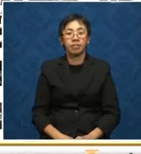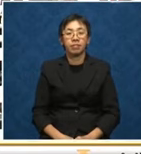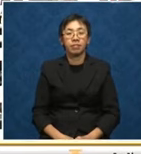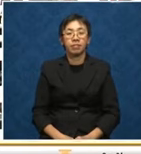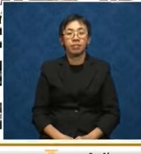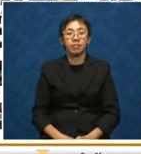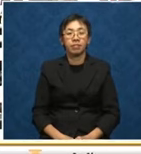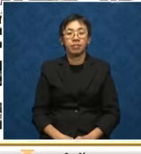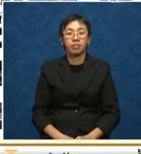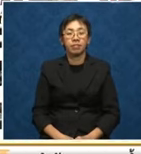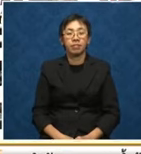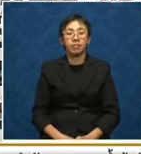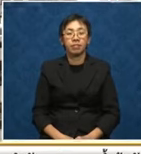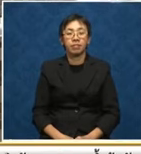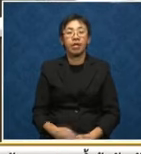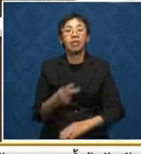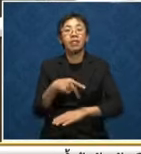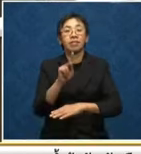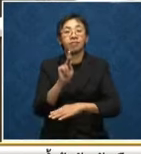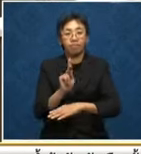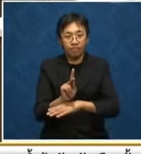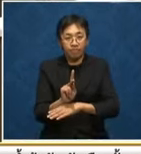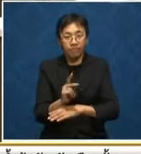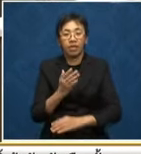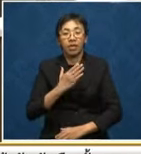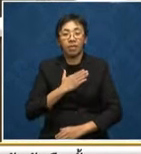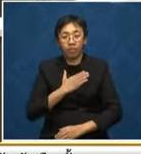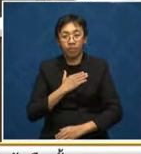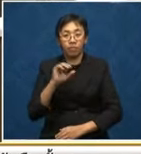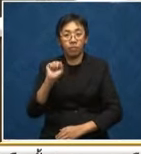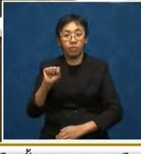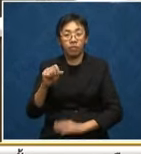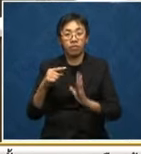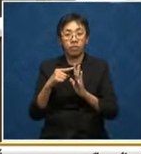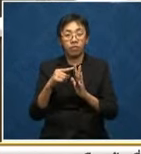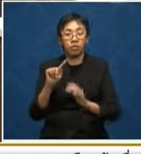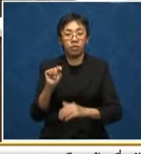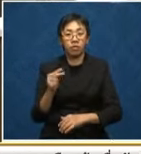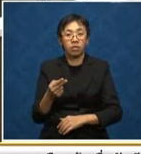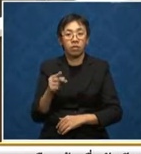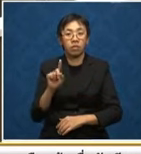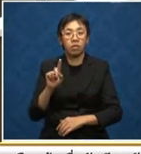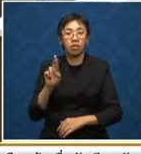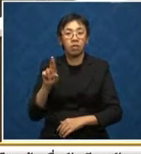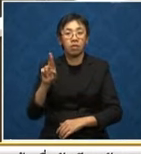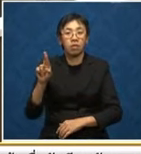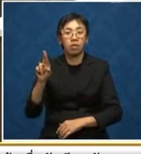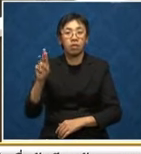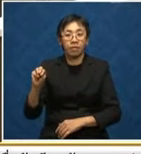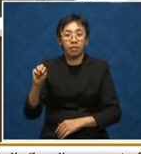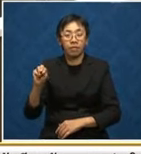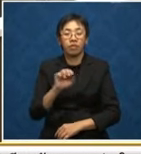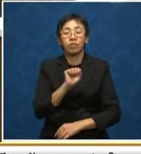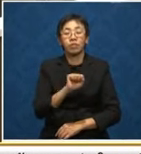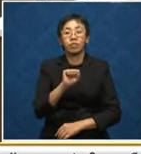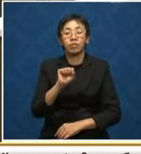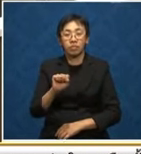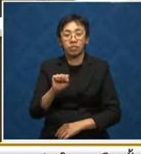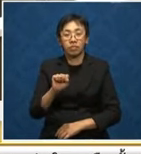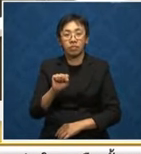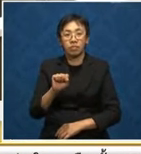ครับท่านประธานที่เคารพกระผมนายสุธรรมแสงประทุมสมาชิกสภาผู้แทนราษฎ